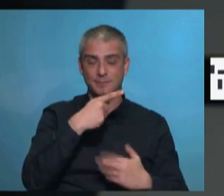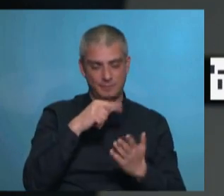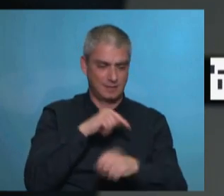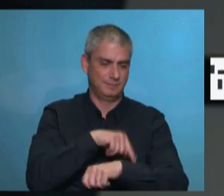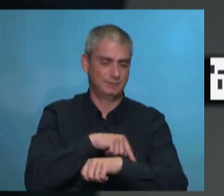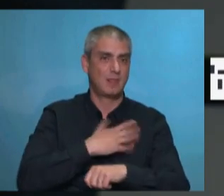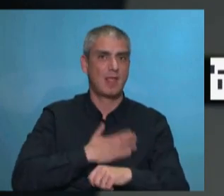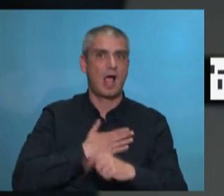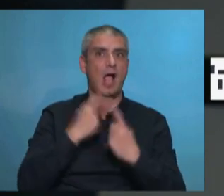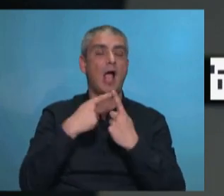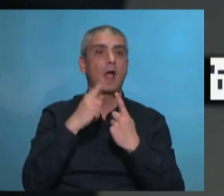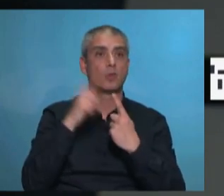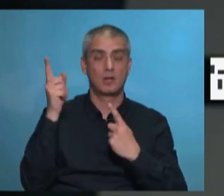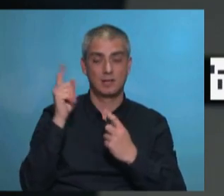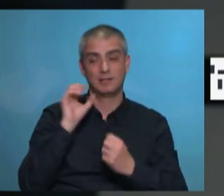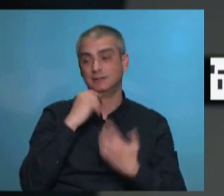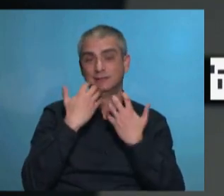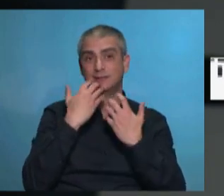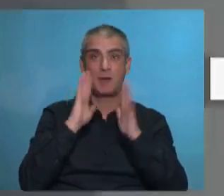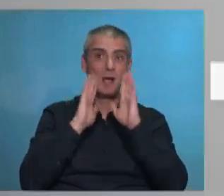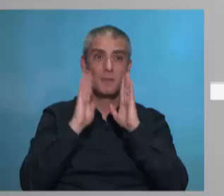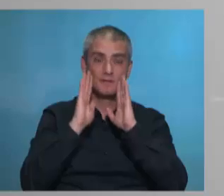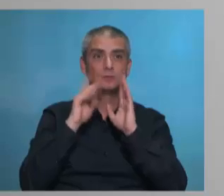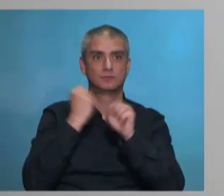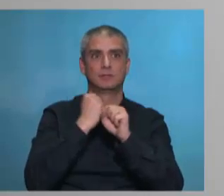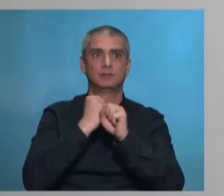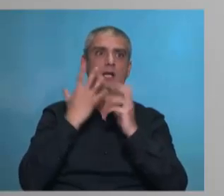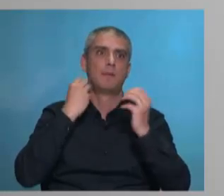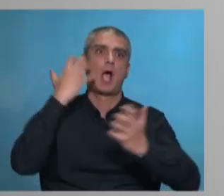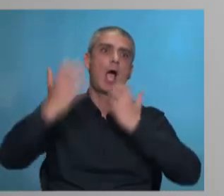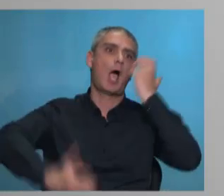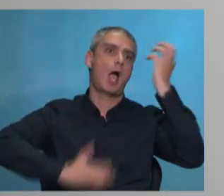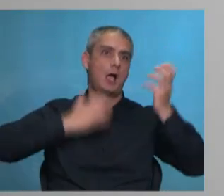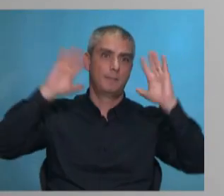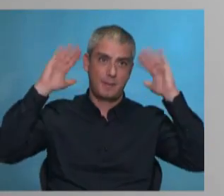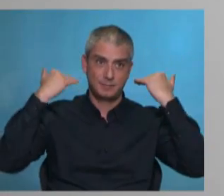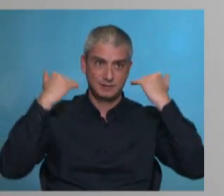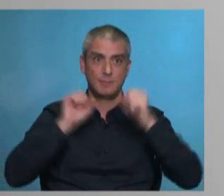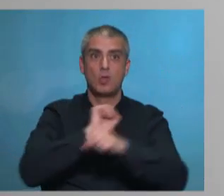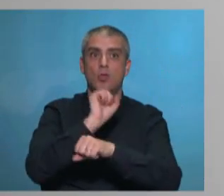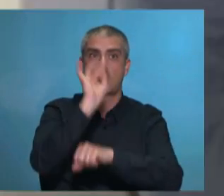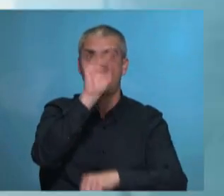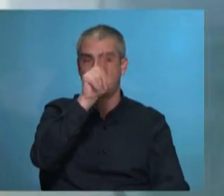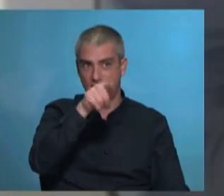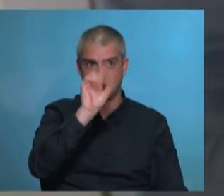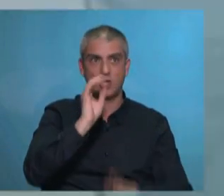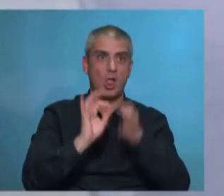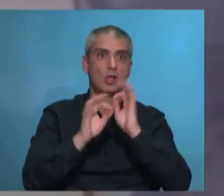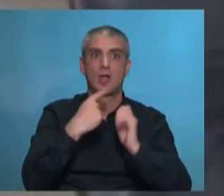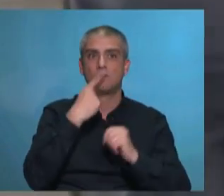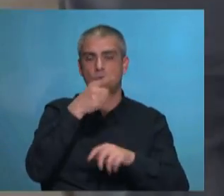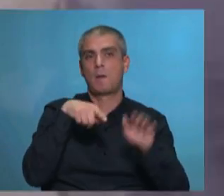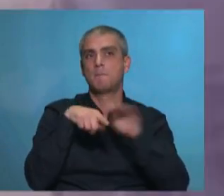חג החנוכה. היא רצה לספר על זה בפייסבוק, וזה עורר המון סערה במצרים, תלונות נגדה, גם של עורכי דין שאמרו שהיא